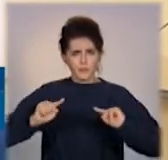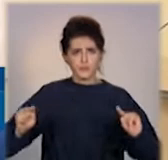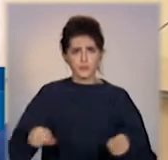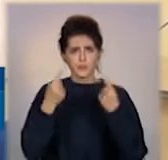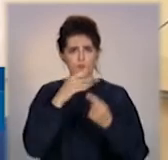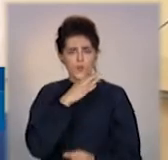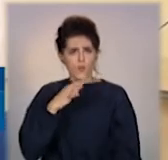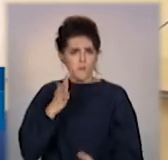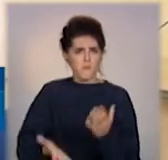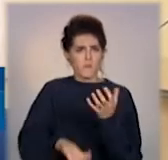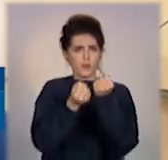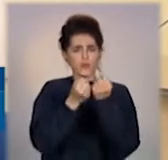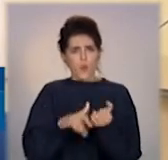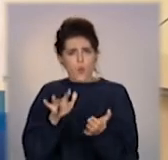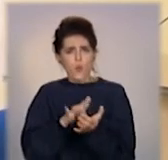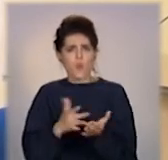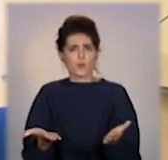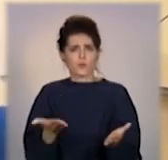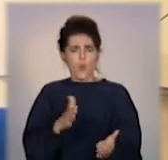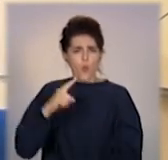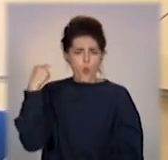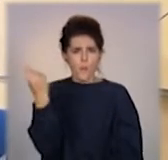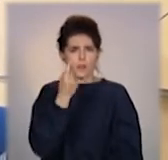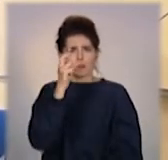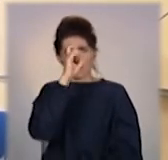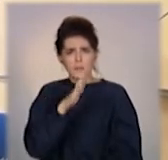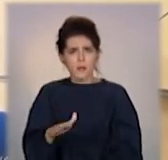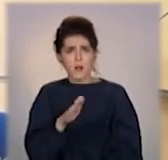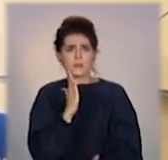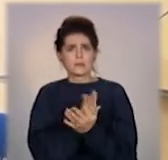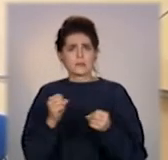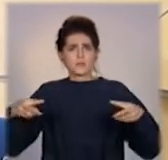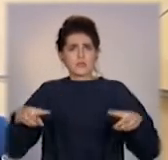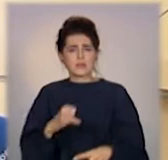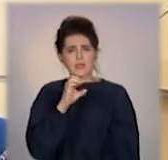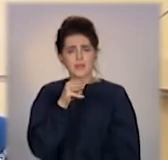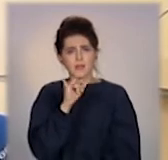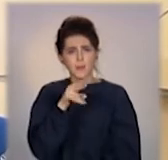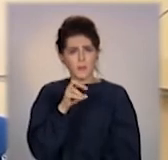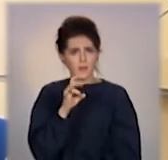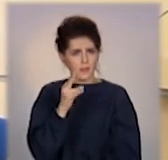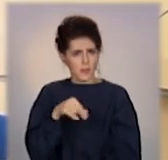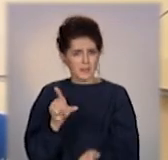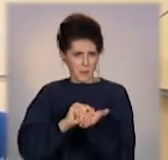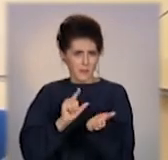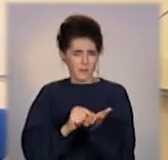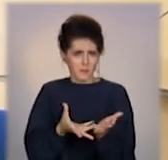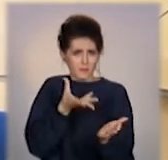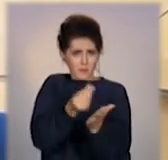поддержка города, области и страны. В принципе, есть стипендии для начинающих спортсменов, для ведущих,